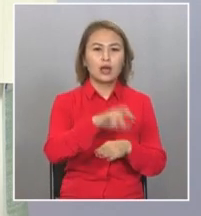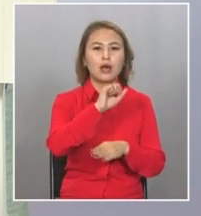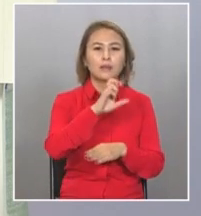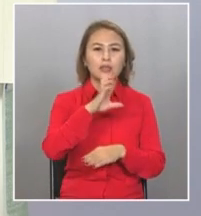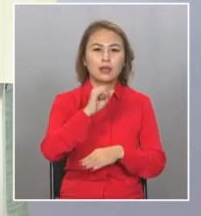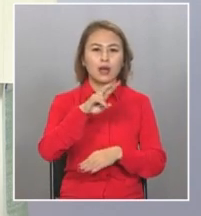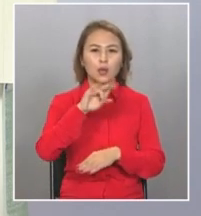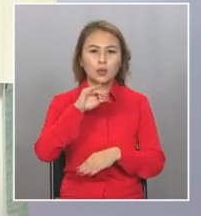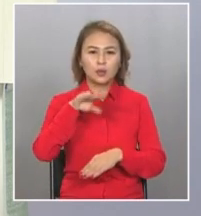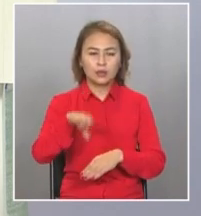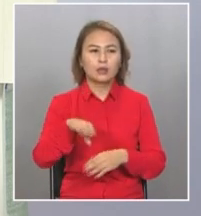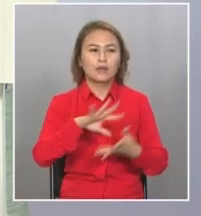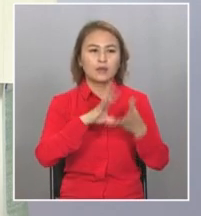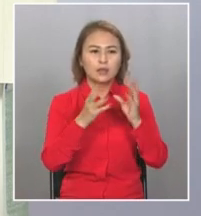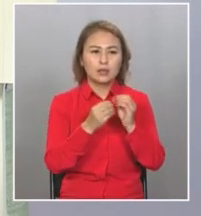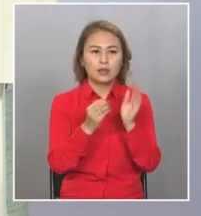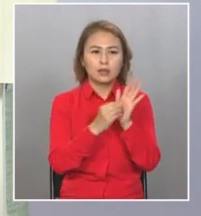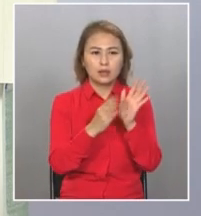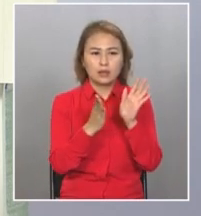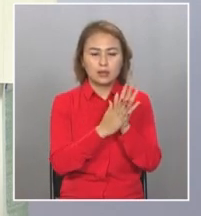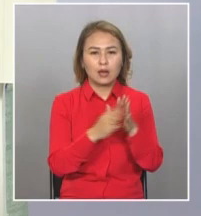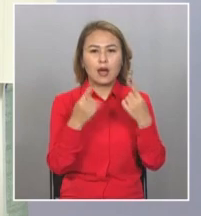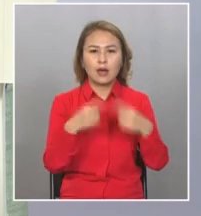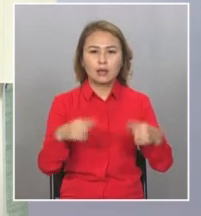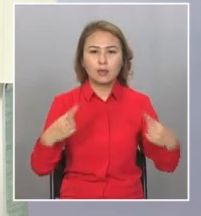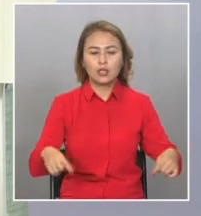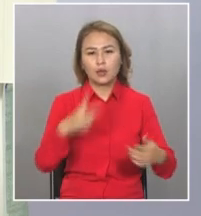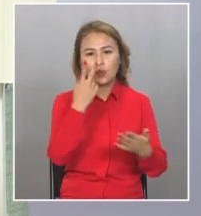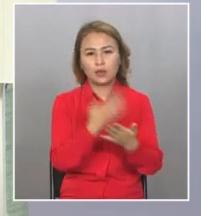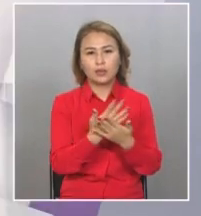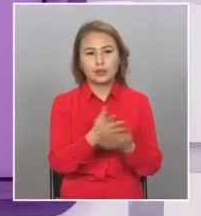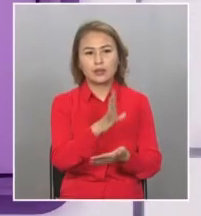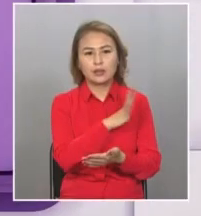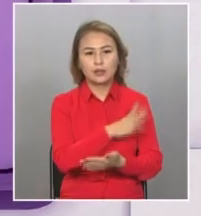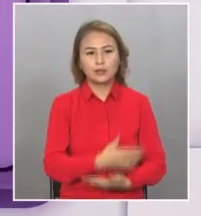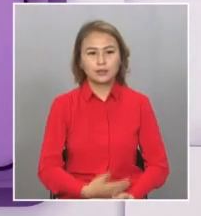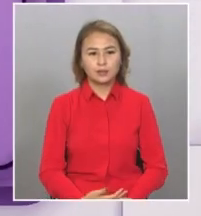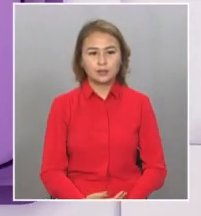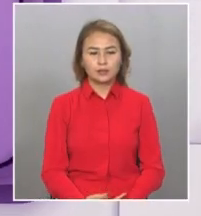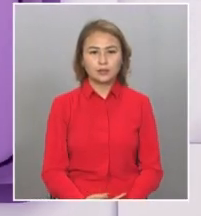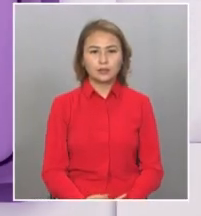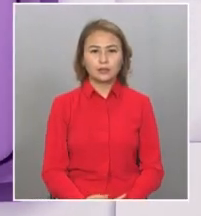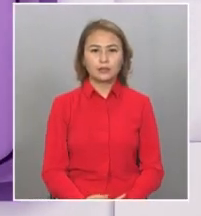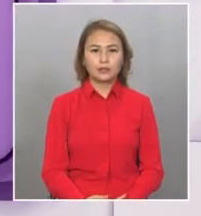абсолютті сілтеме кезіндегі айырмашылықтарды көрдіңіздер.